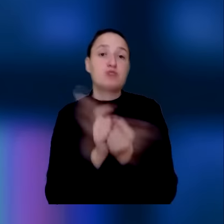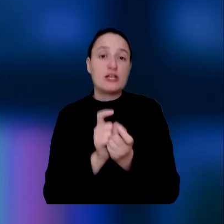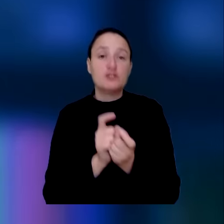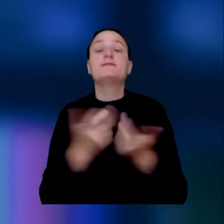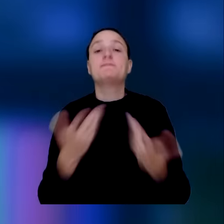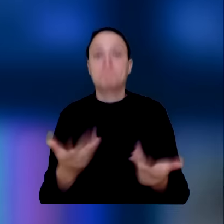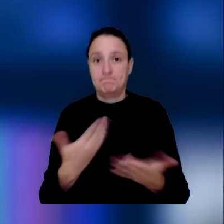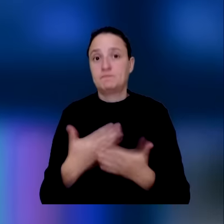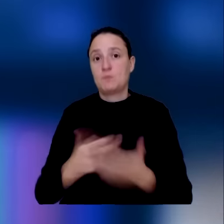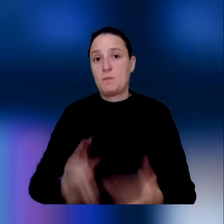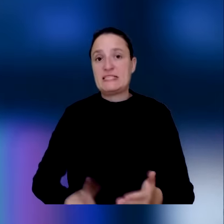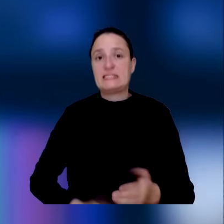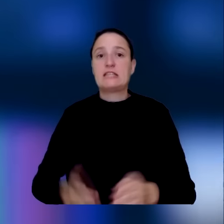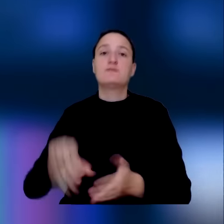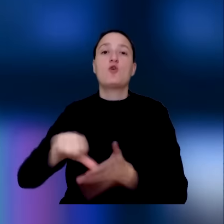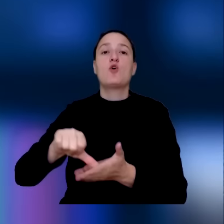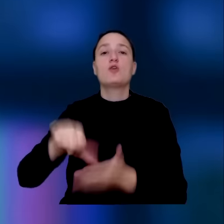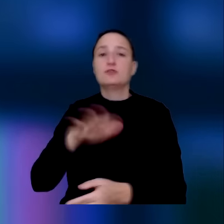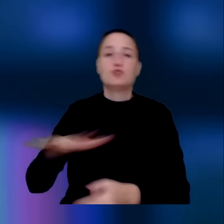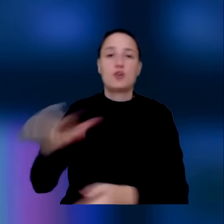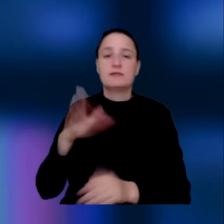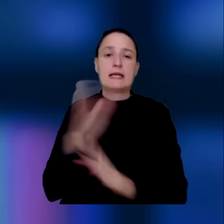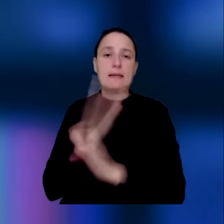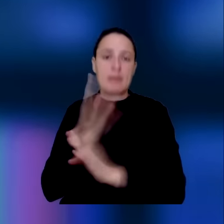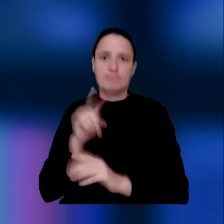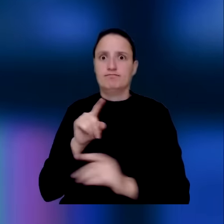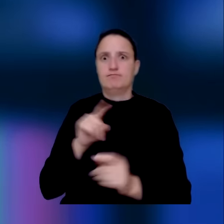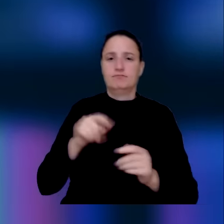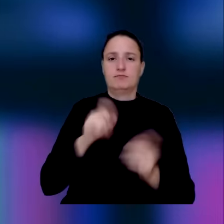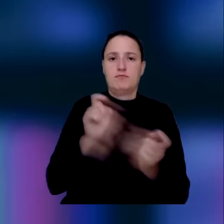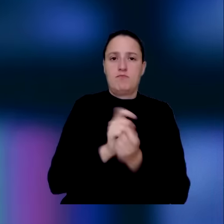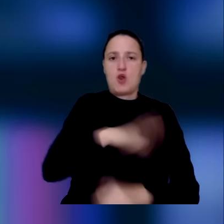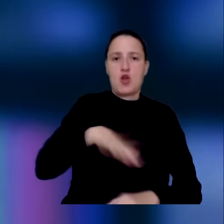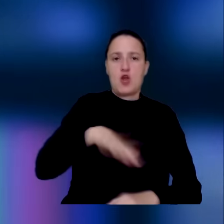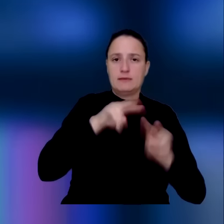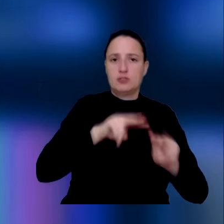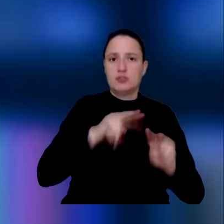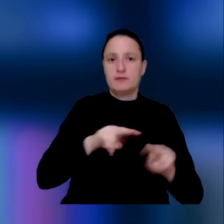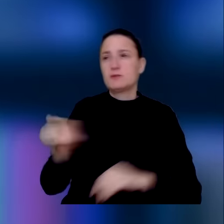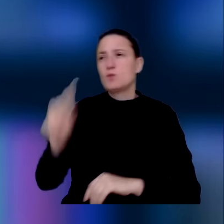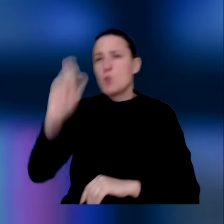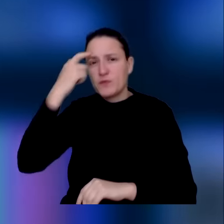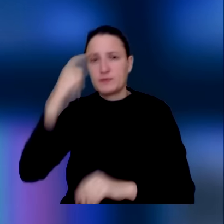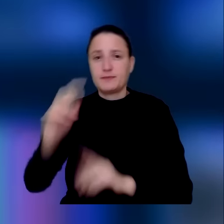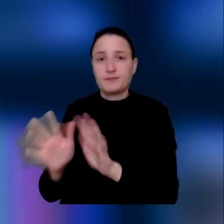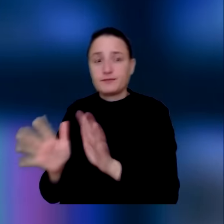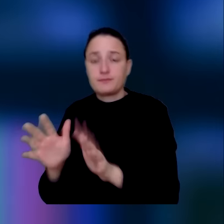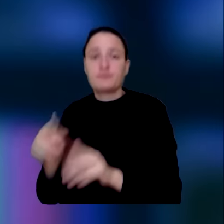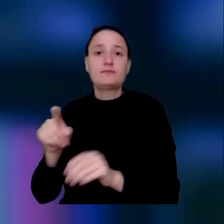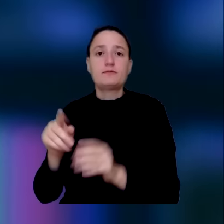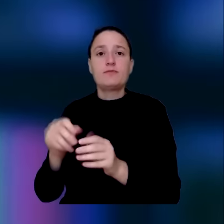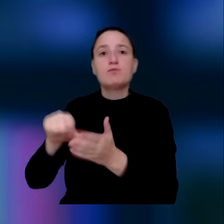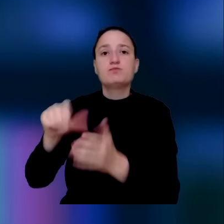i Środowiska kolejny raz protestowali myśliwi. Ich zdaniem działania głównego konserwatora przyrody Mikołaja Dorożały prowadzą